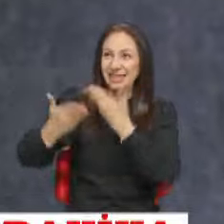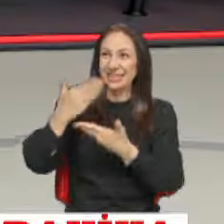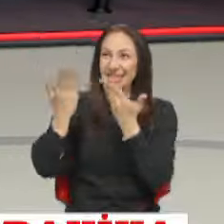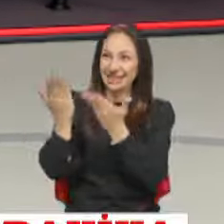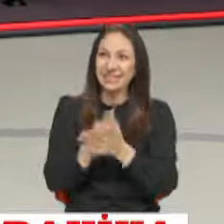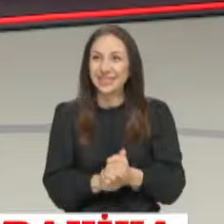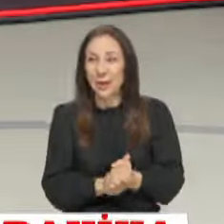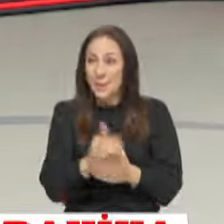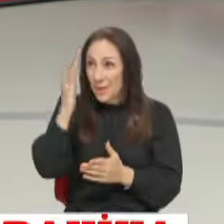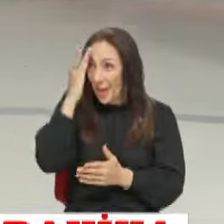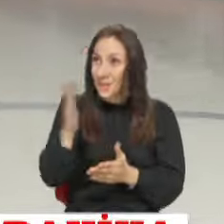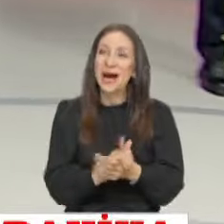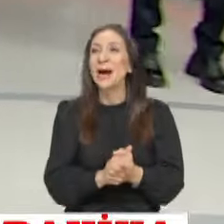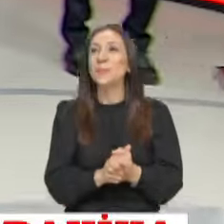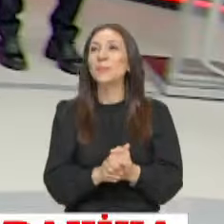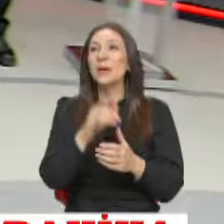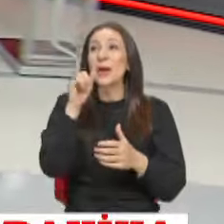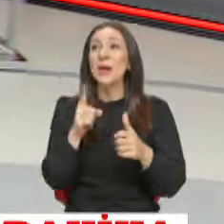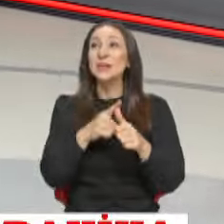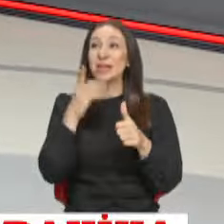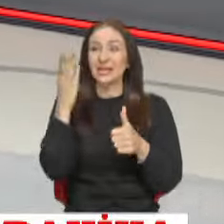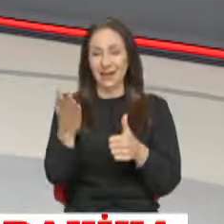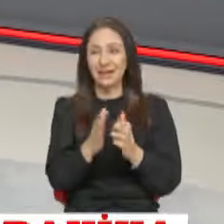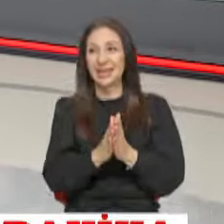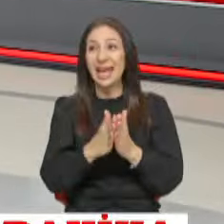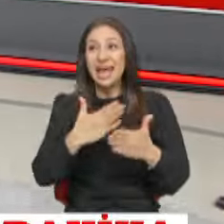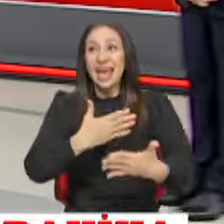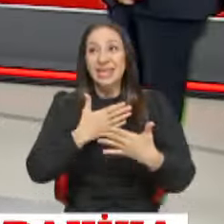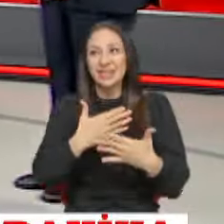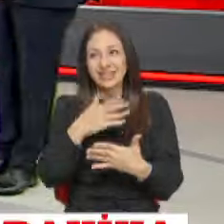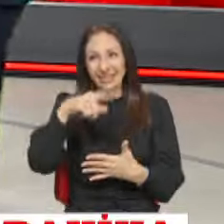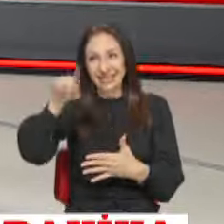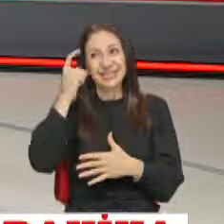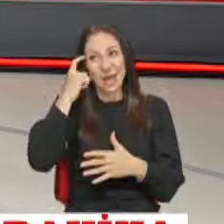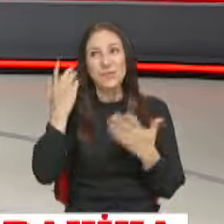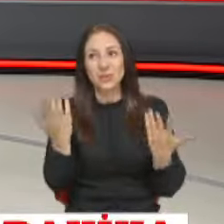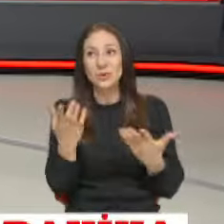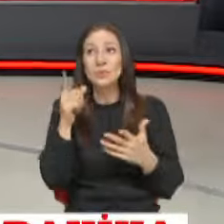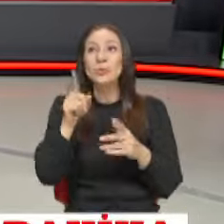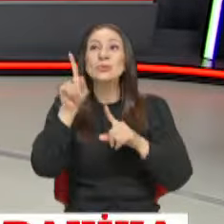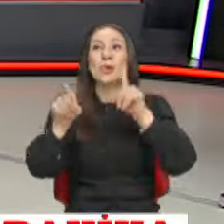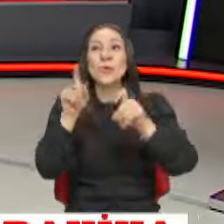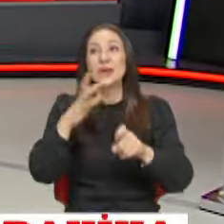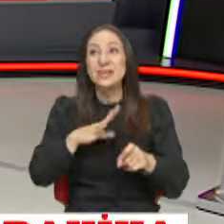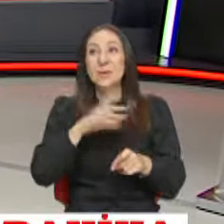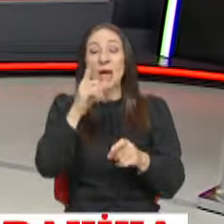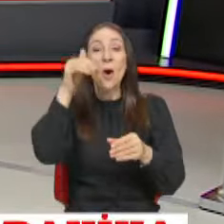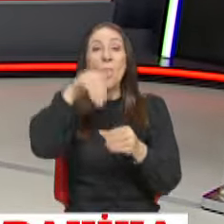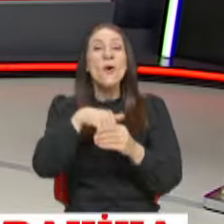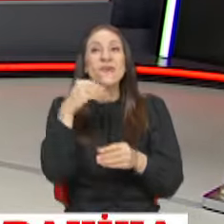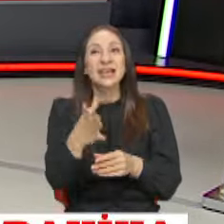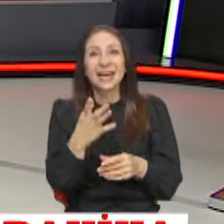anlatsınlar merhaba öncelikle Eee heyecanlısın ZD tahmin ediyorum onu sormak istiyorum Bir de oy